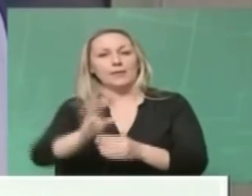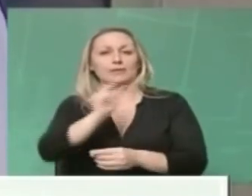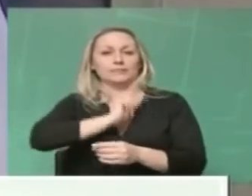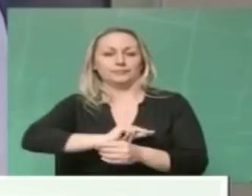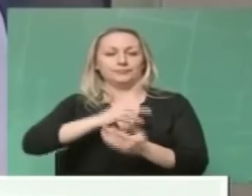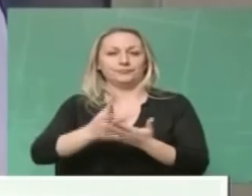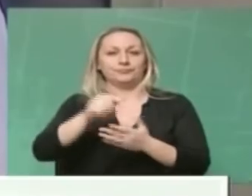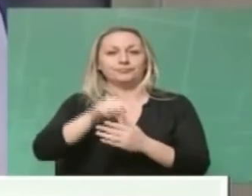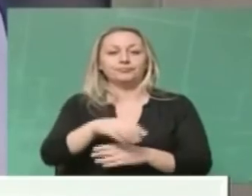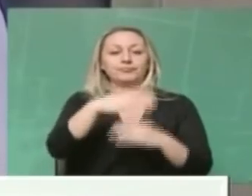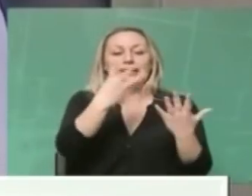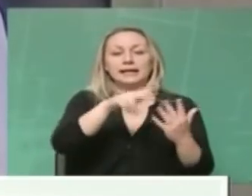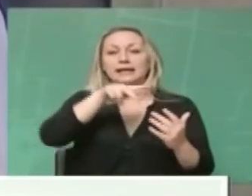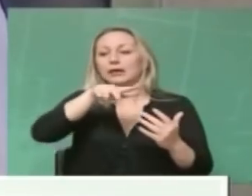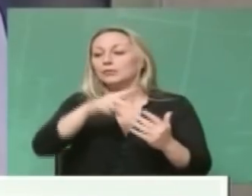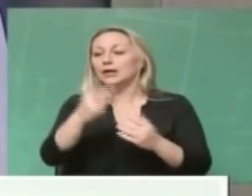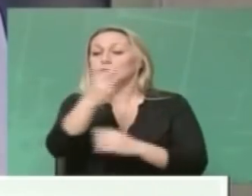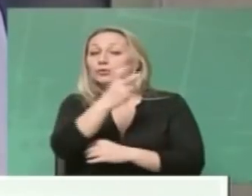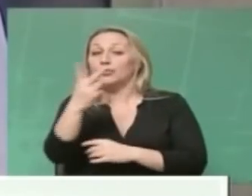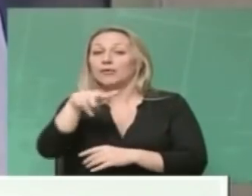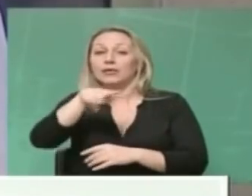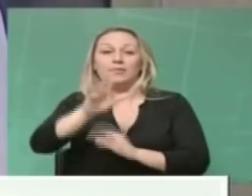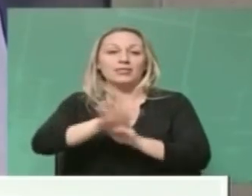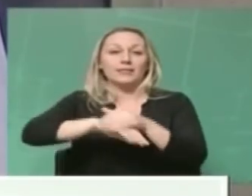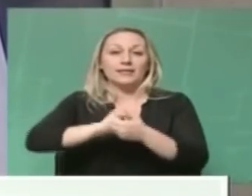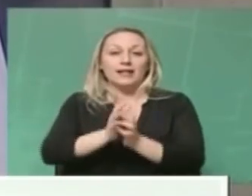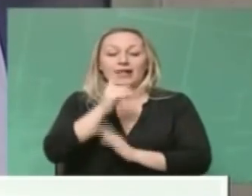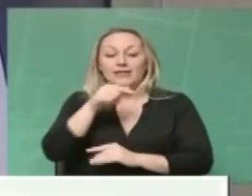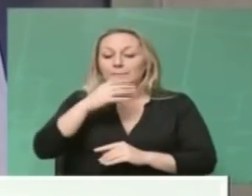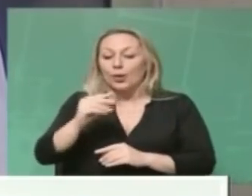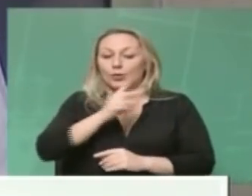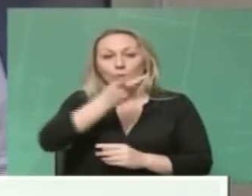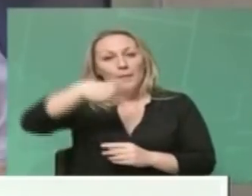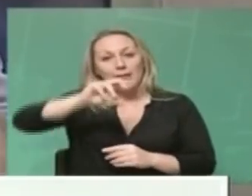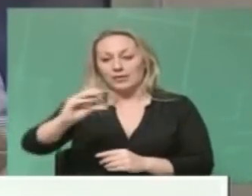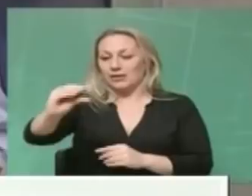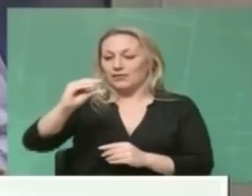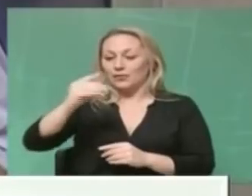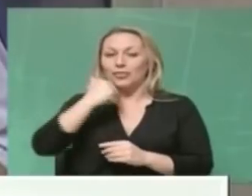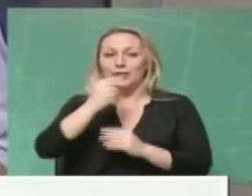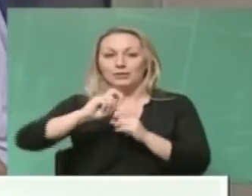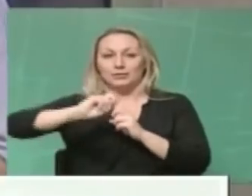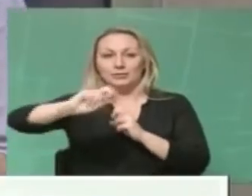εκατομμύρια, είτε είναι 22 εκατομμύρια, είτε είναι το οτιδήποτε, δεν μπορεί να οδηγηθεί ώστε να πάρει μια ανάσα η λαϊκή, μάλιστα, οικογένεια.